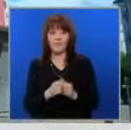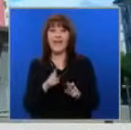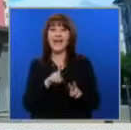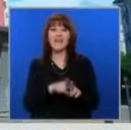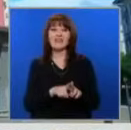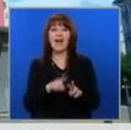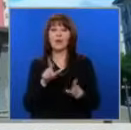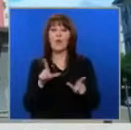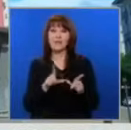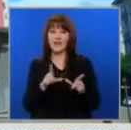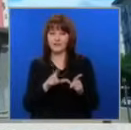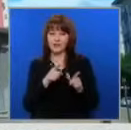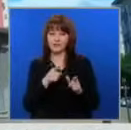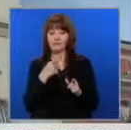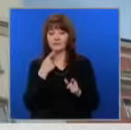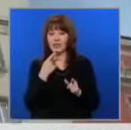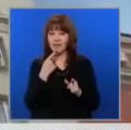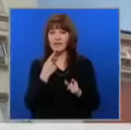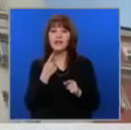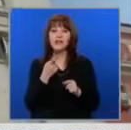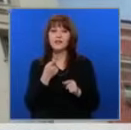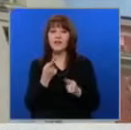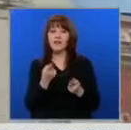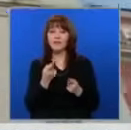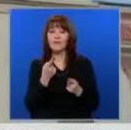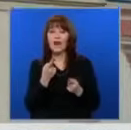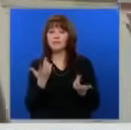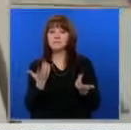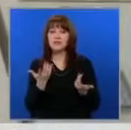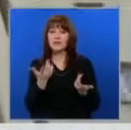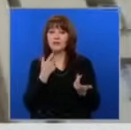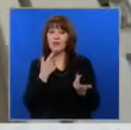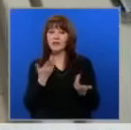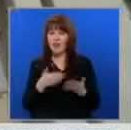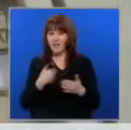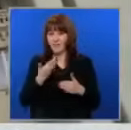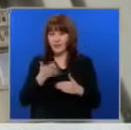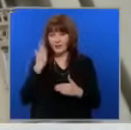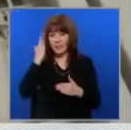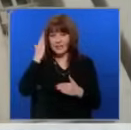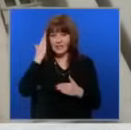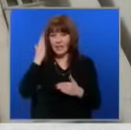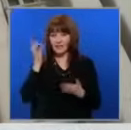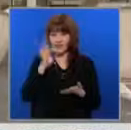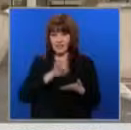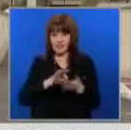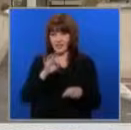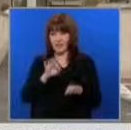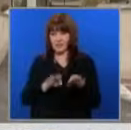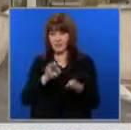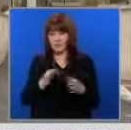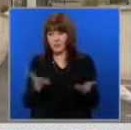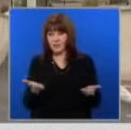от ППДБ определи пред БНТ като екзотична развръзката заради външно министерство да се стигне до избори